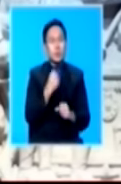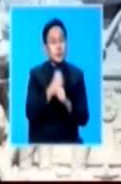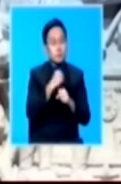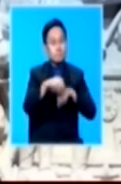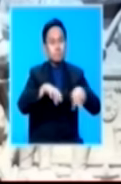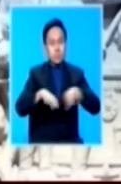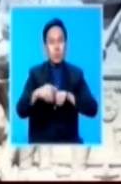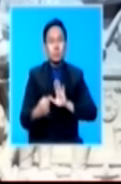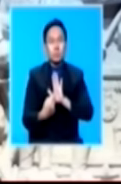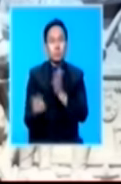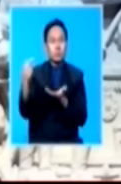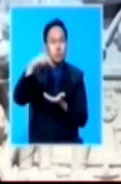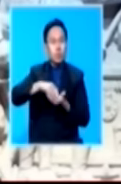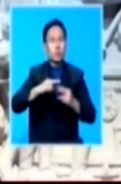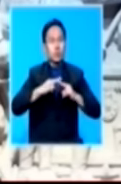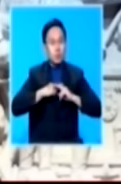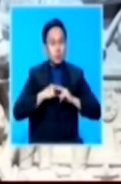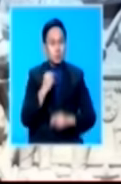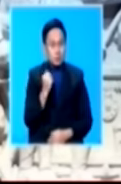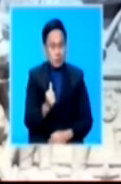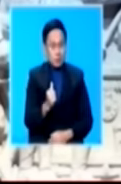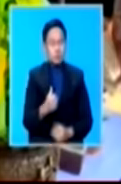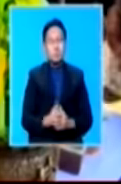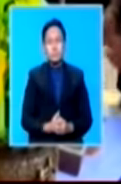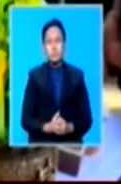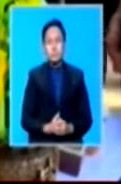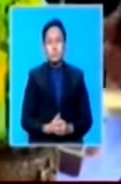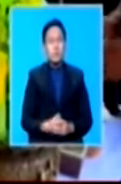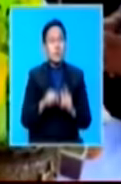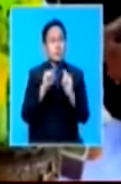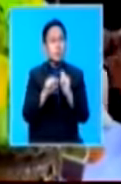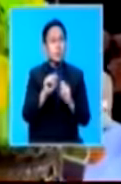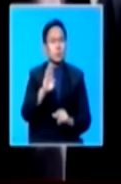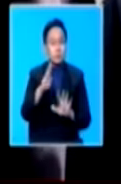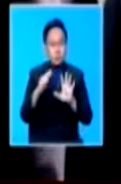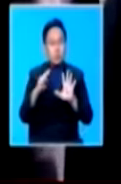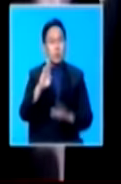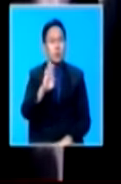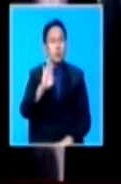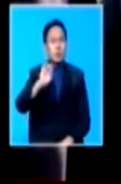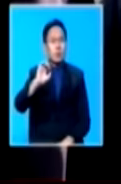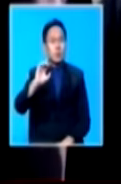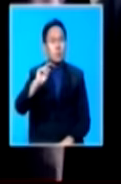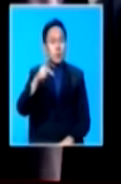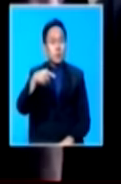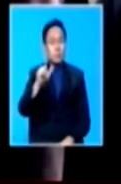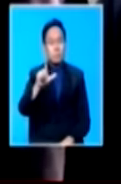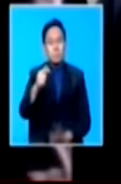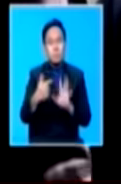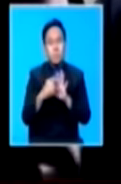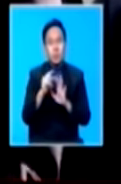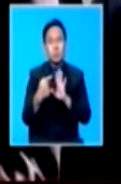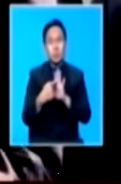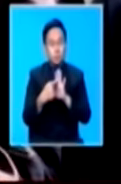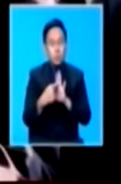แข้งของตัวเองได้ในระยะที่หนึ่งดังนี้นะครับที่ตำบลบึงประทูอำเภอบรรพตพิสัยจังหวัดนครสวรร